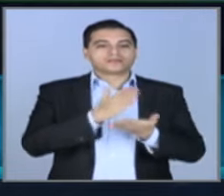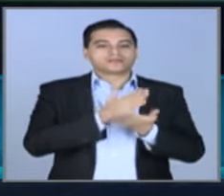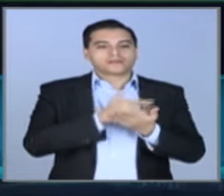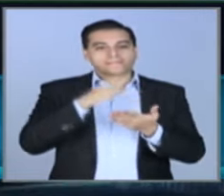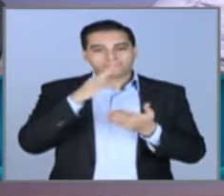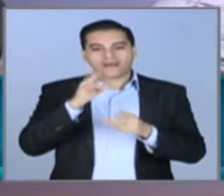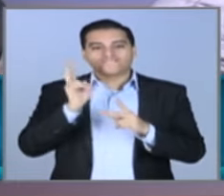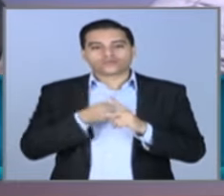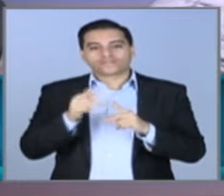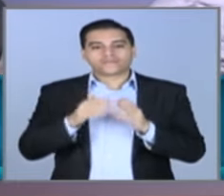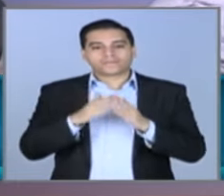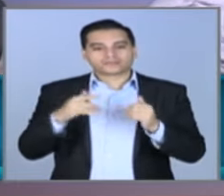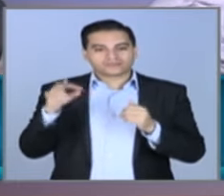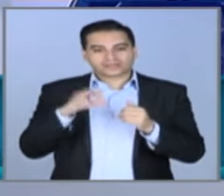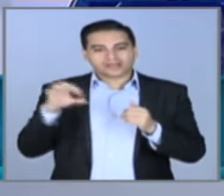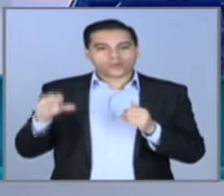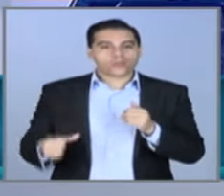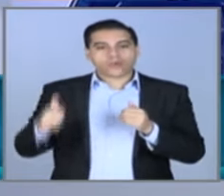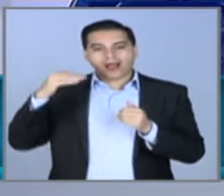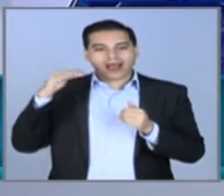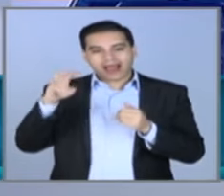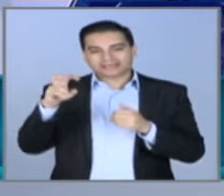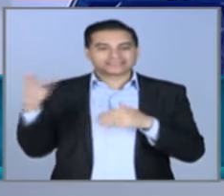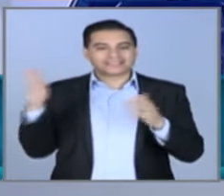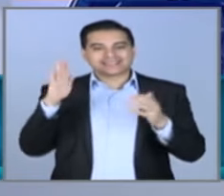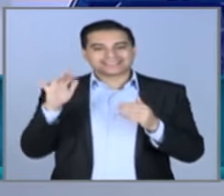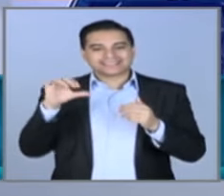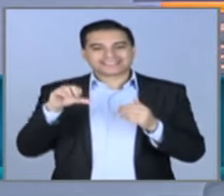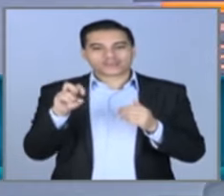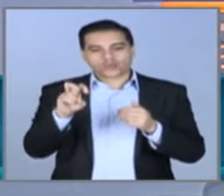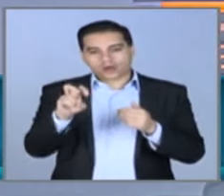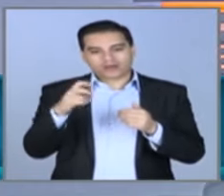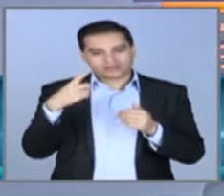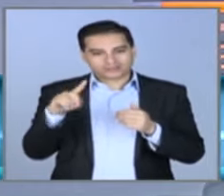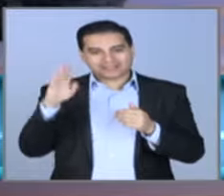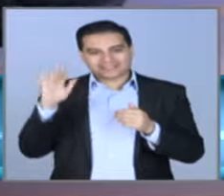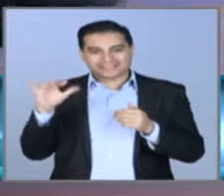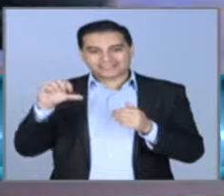مصر؟ واحد سيوة. واحد سيوة الهدف الأول.